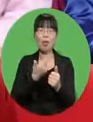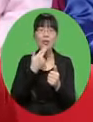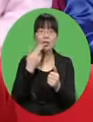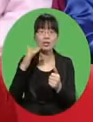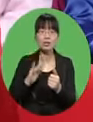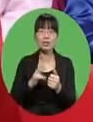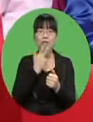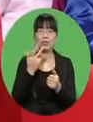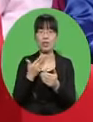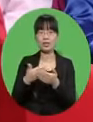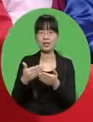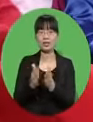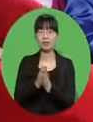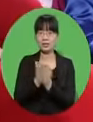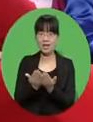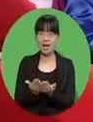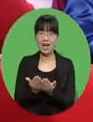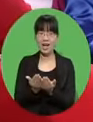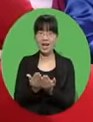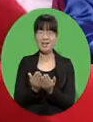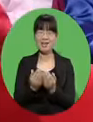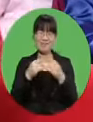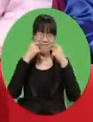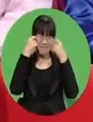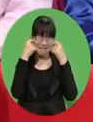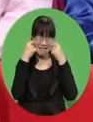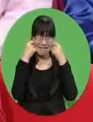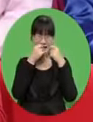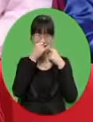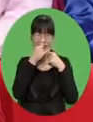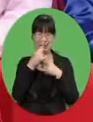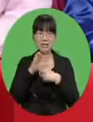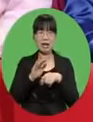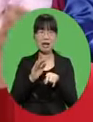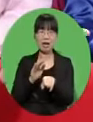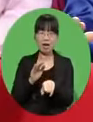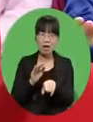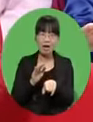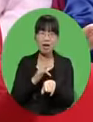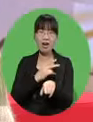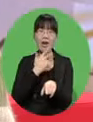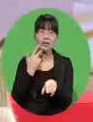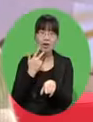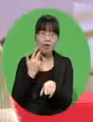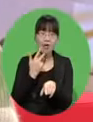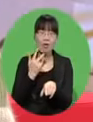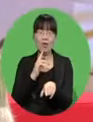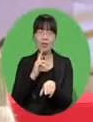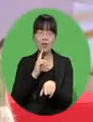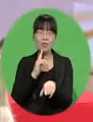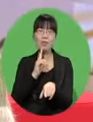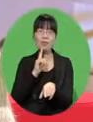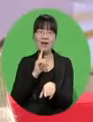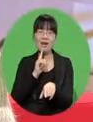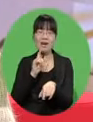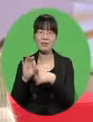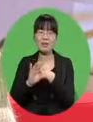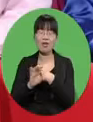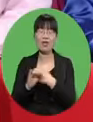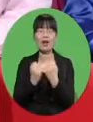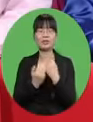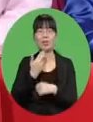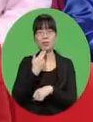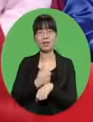정도의 영어 그림책. 그러면서 우는 그림이 나오는데 거기서 I cry 하면 누가 해석을 안 해줘도 되잖아요. 그렇죠. 그거를 따라